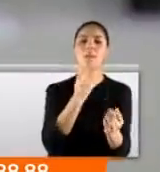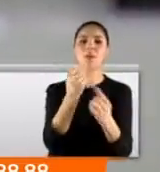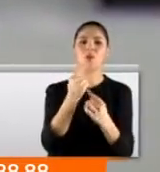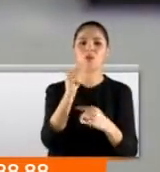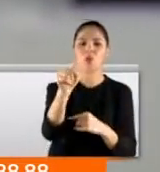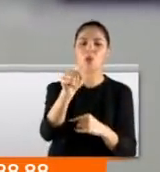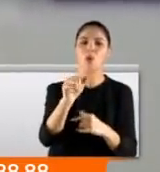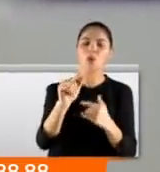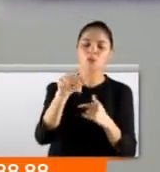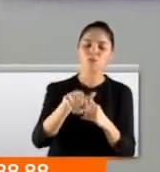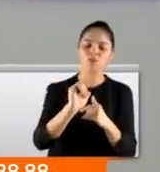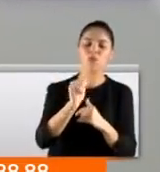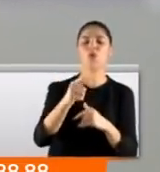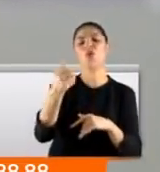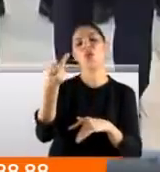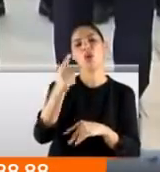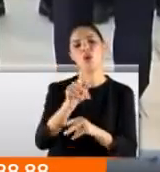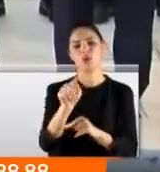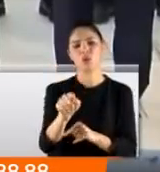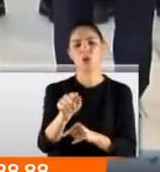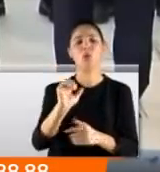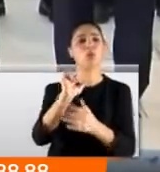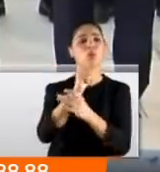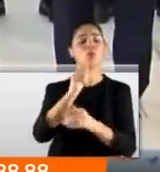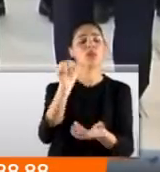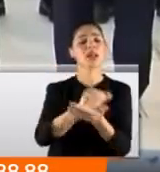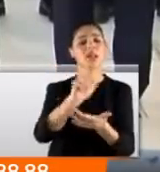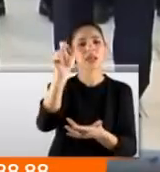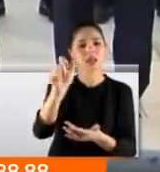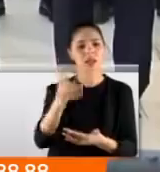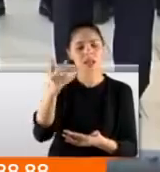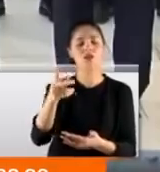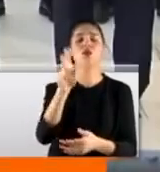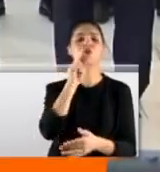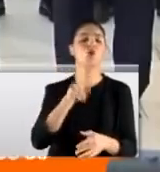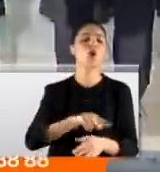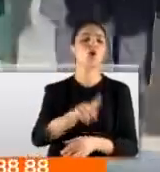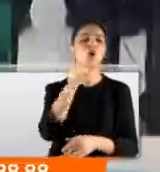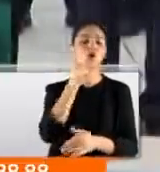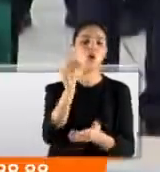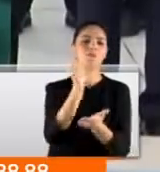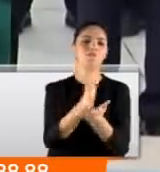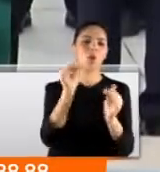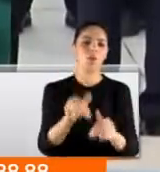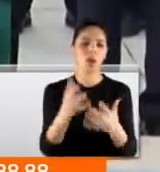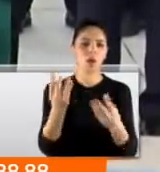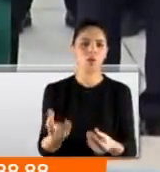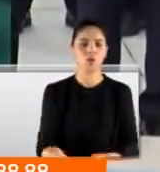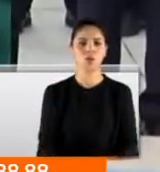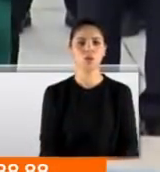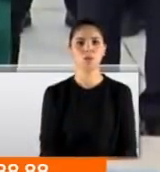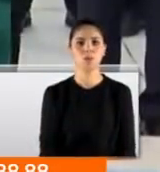ama o kalem artık hakka yürüdü. Usta gazeteci Ahmet Kekeç son yolculuğuna uğurlandı.